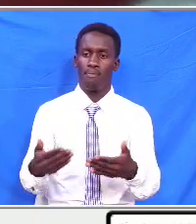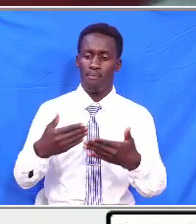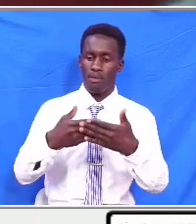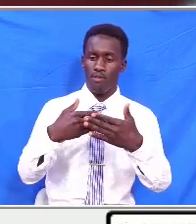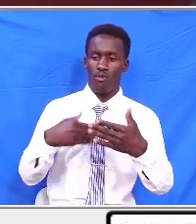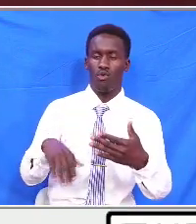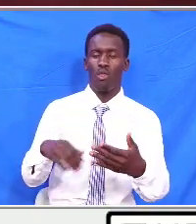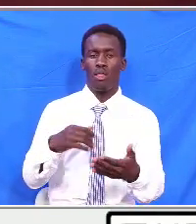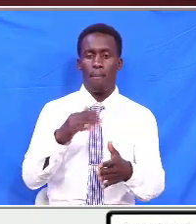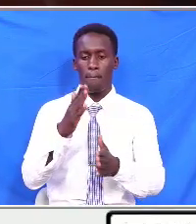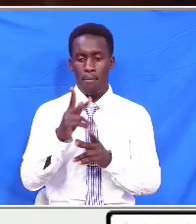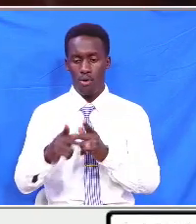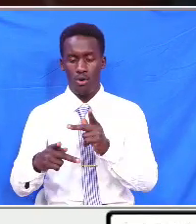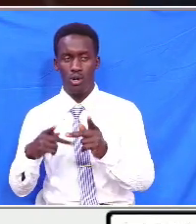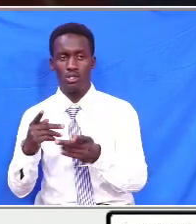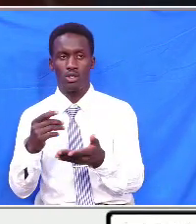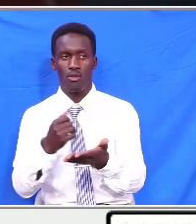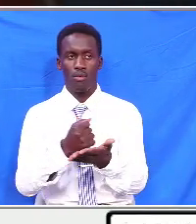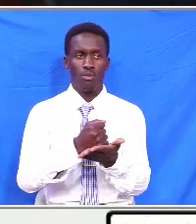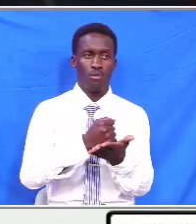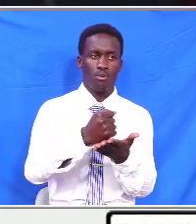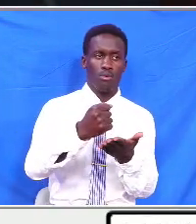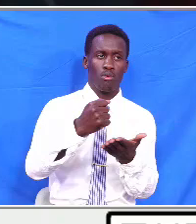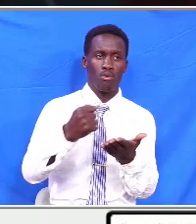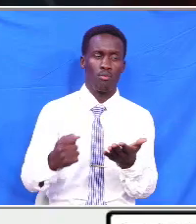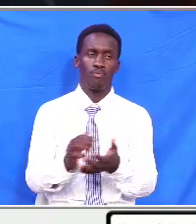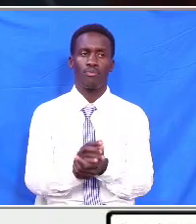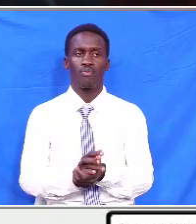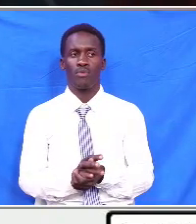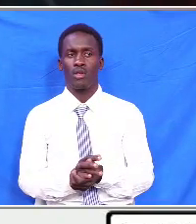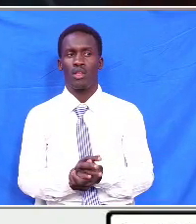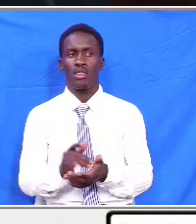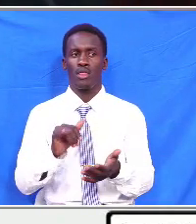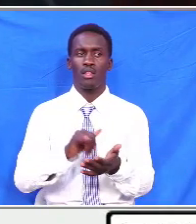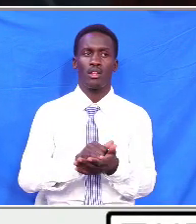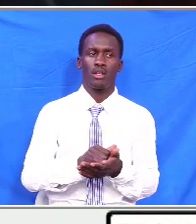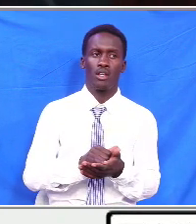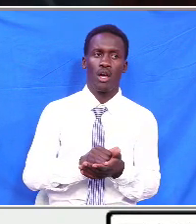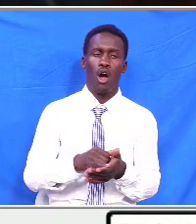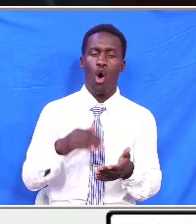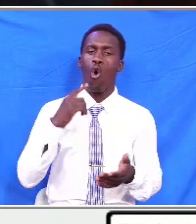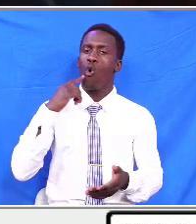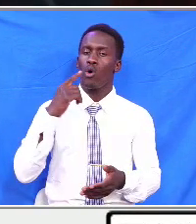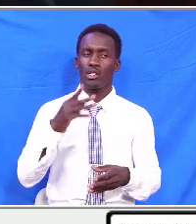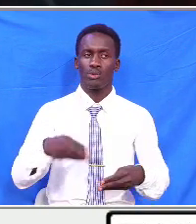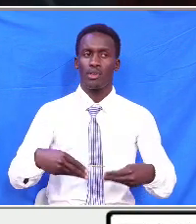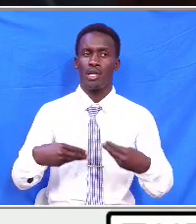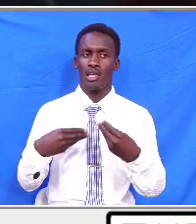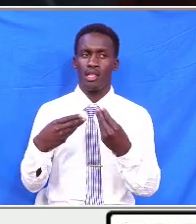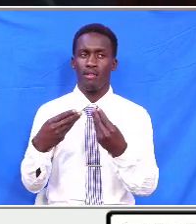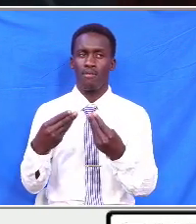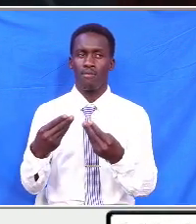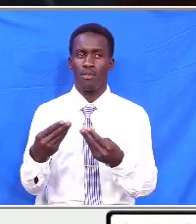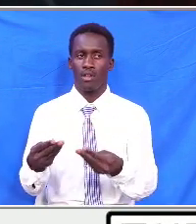afisini, akisema haukuwa wa haki. That conservatory orders consequently should be granted on the